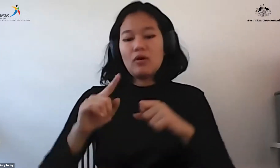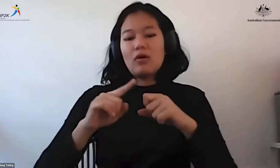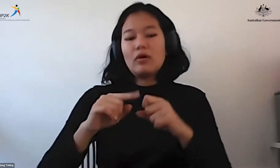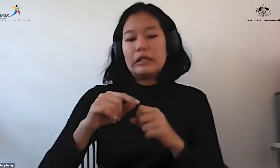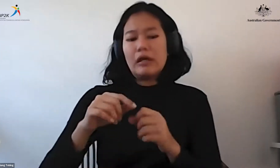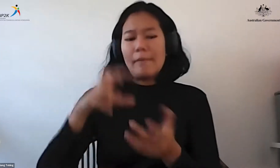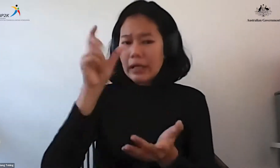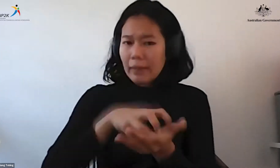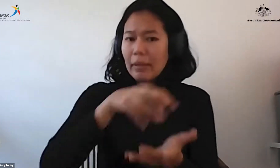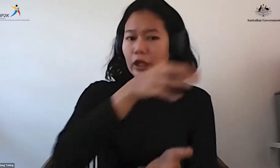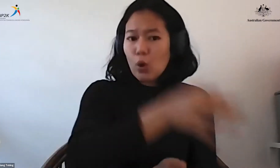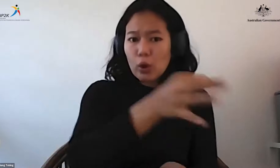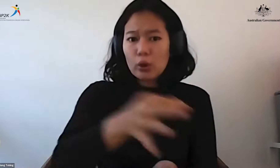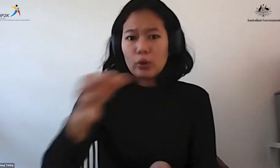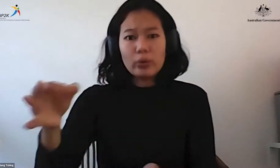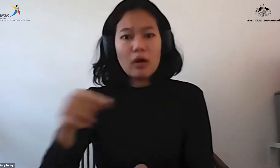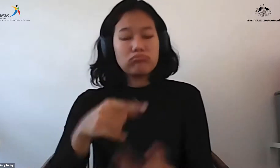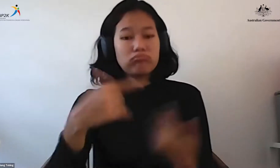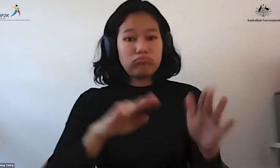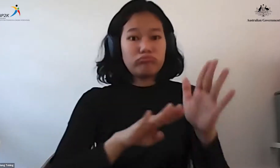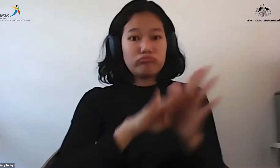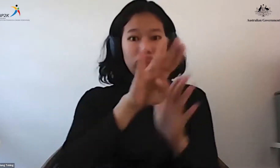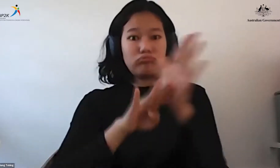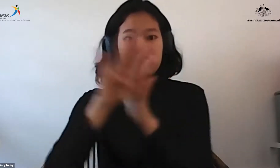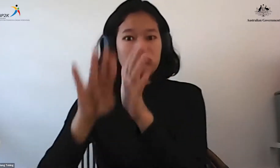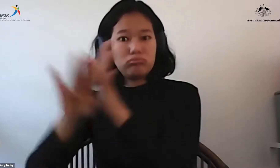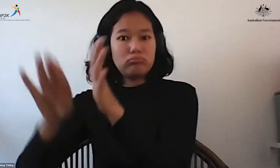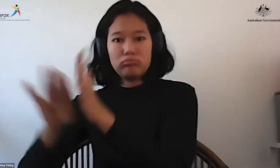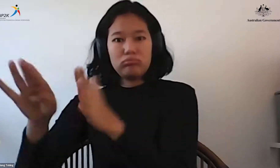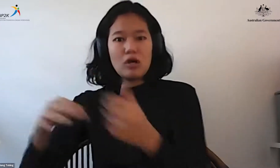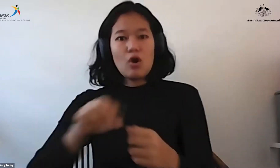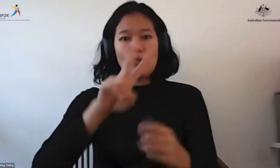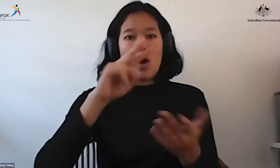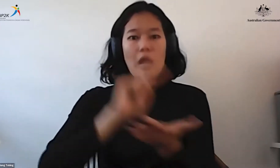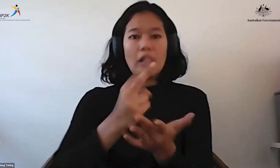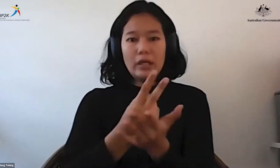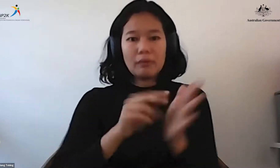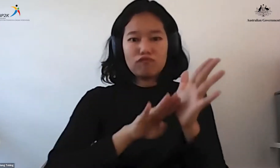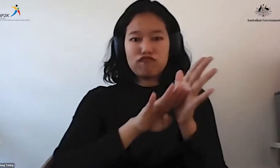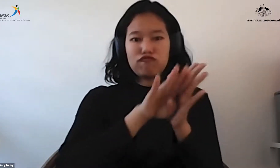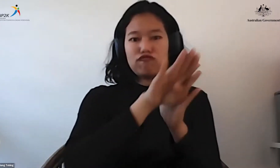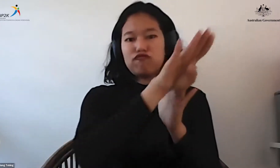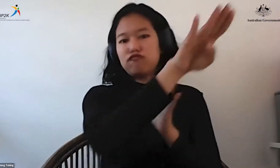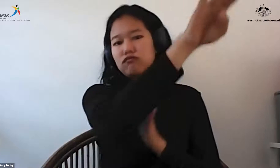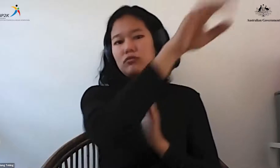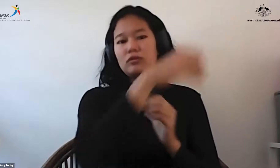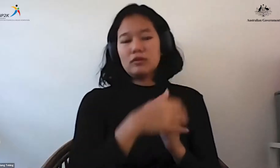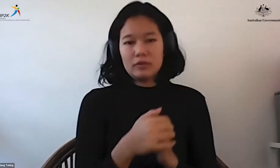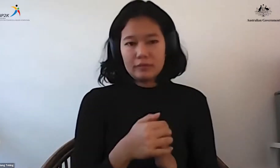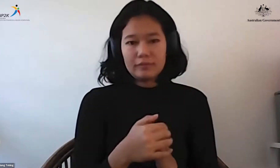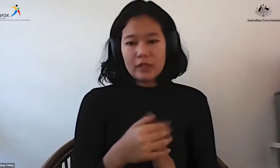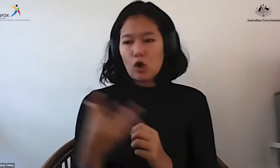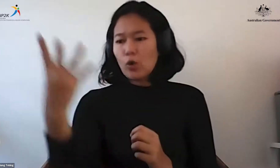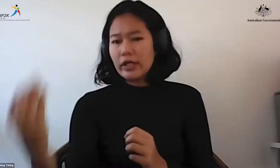ya, kemiskinan di perkotaan meningkat tinggi sekali, ya, jauh dua kali lipat dari peningkatan kemiskinan di desa. Saya